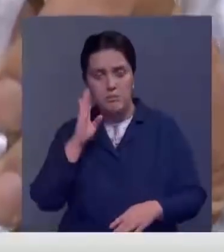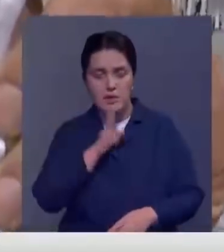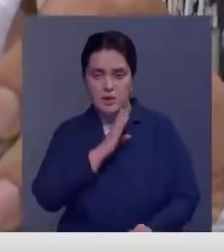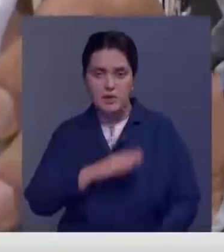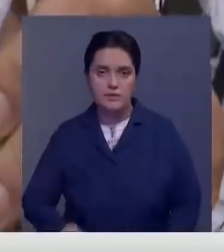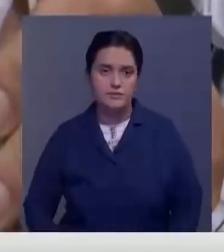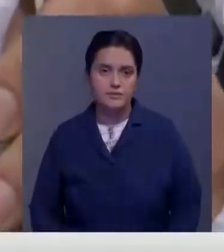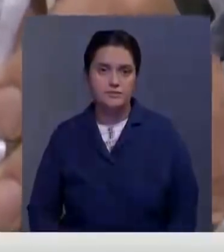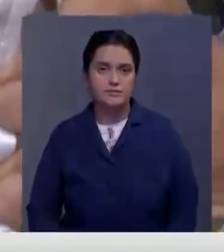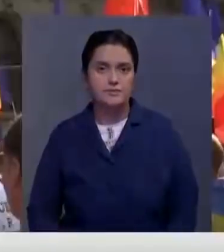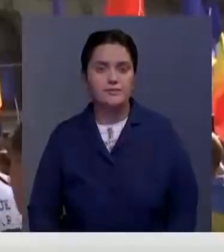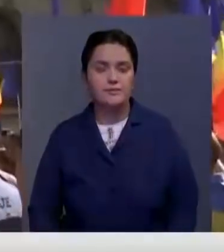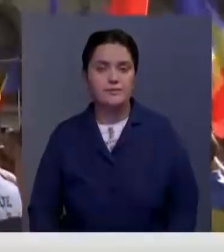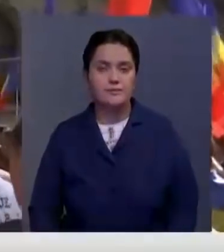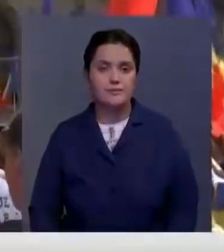некоторых родителей.